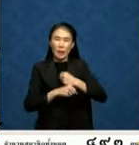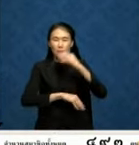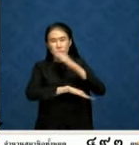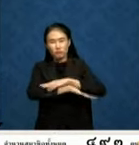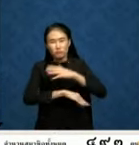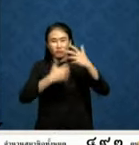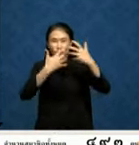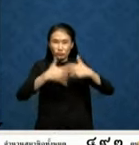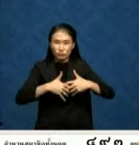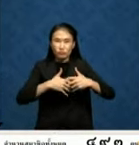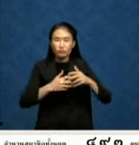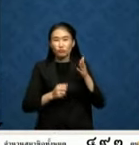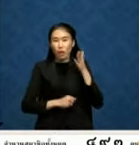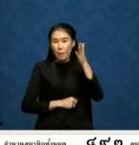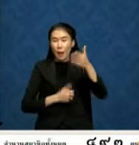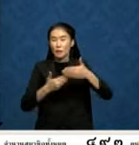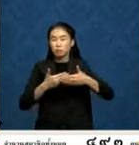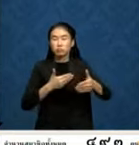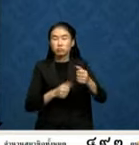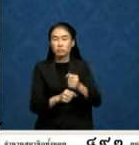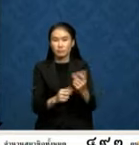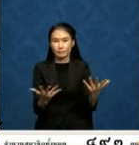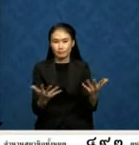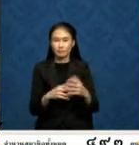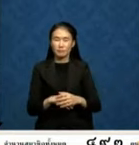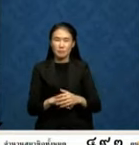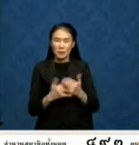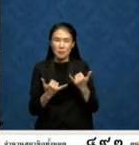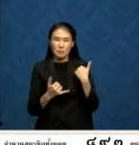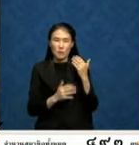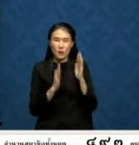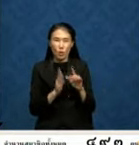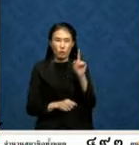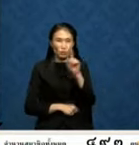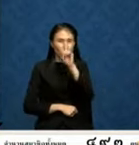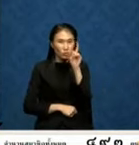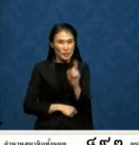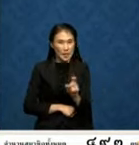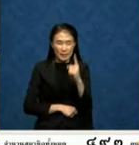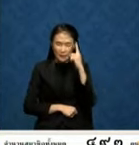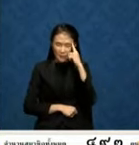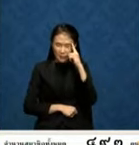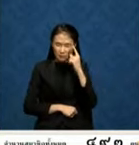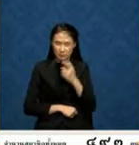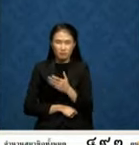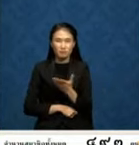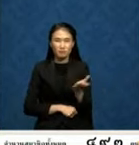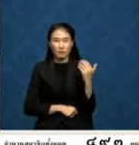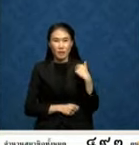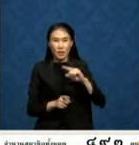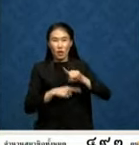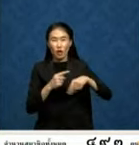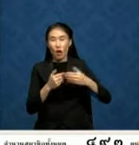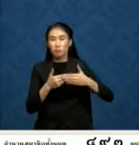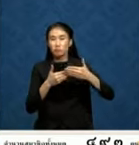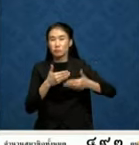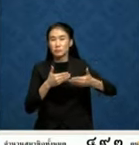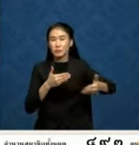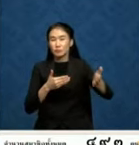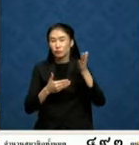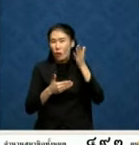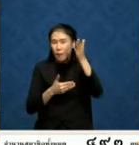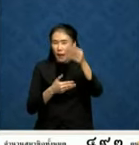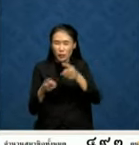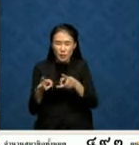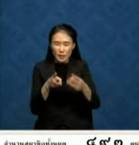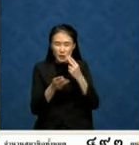ชื้อเพลิงพลังงานในระยะยาวนะครับก็มีการตั้งคำถามครับว่าเราจะมองอย่างไรว่าในรอบต่อๆไปนะครับเราจะหาวิ